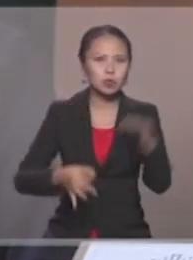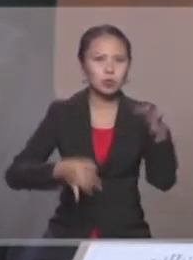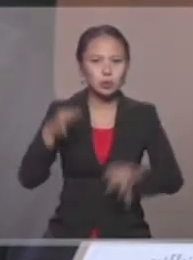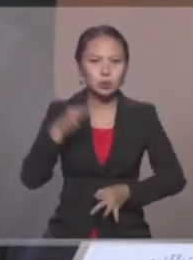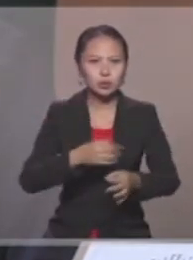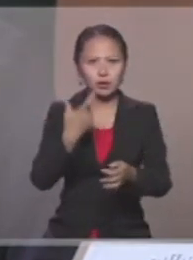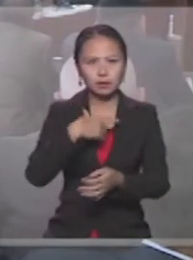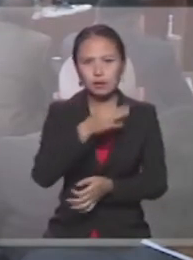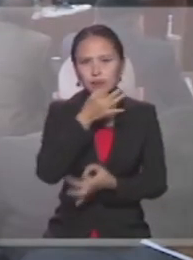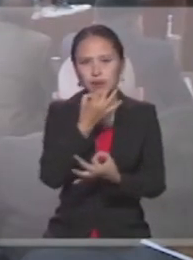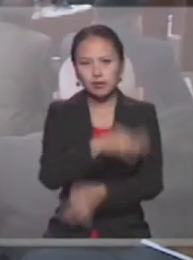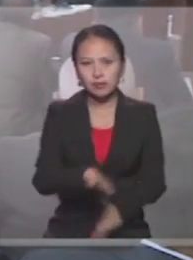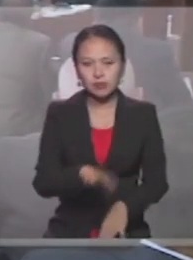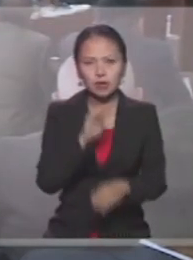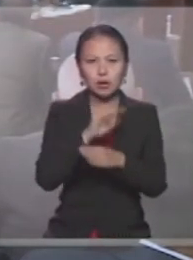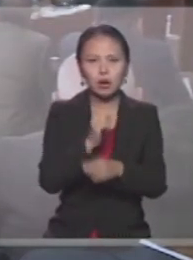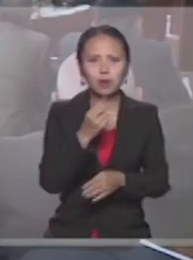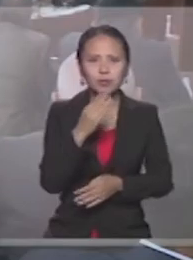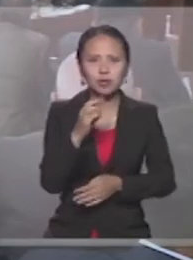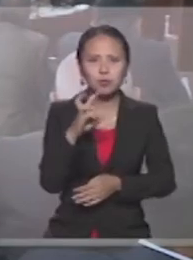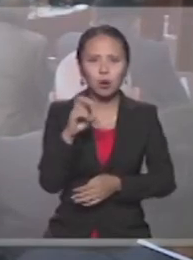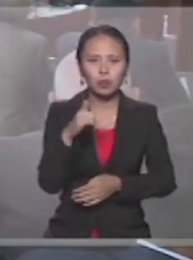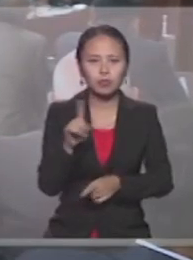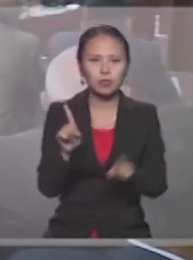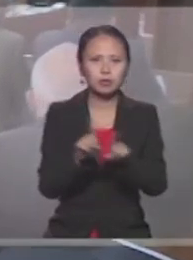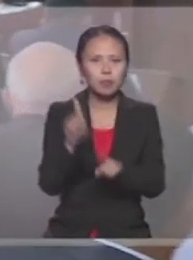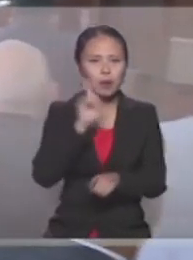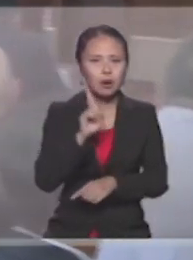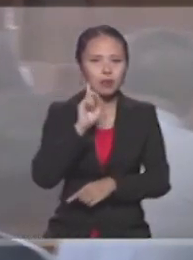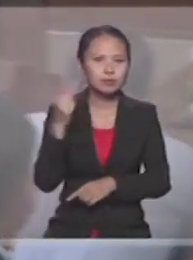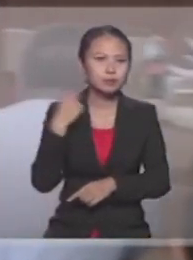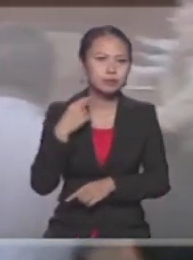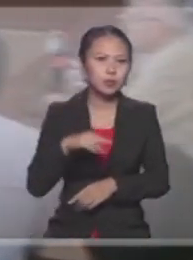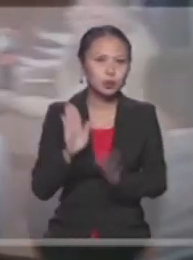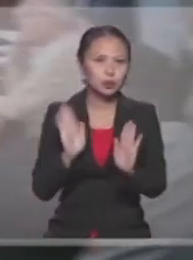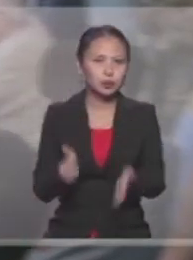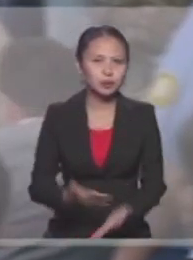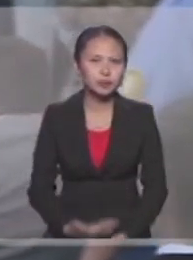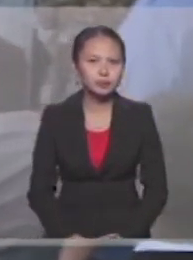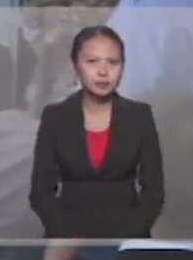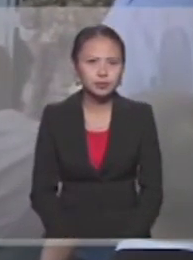оларды қанағаттандырмай тастады. Демек, Әбдішев пен Смағұлов тергеу абақтысында қала бермек.